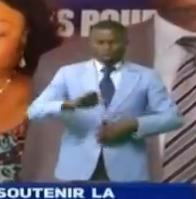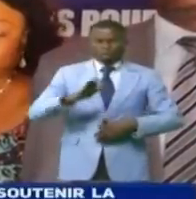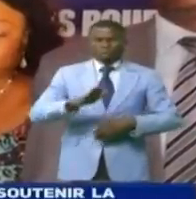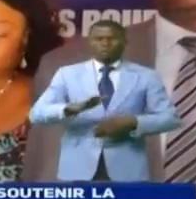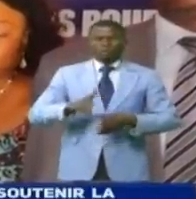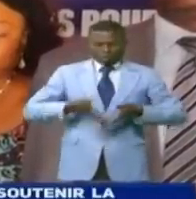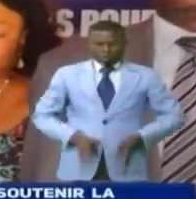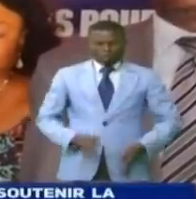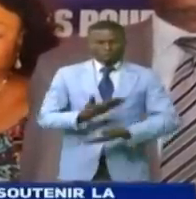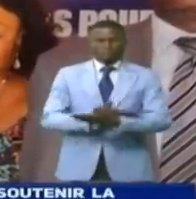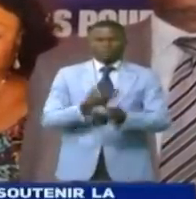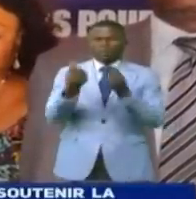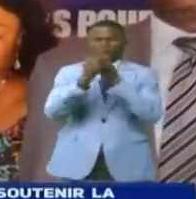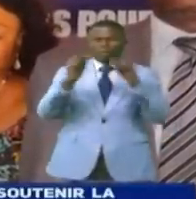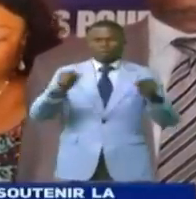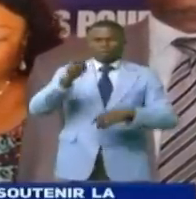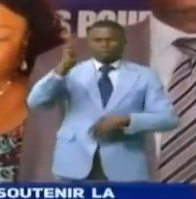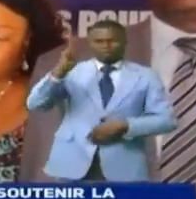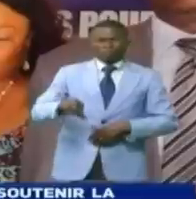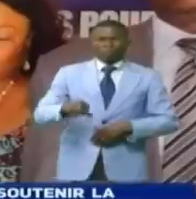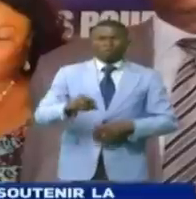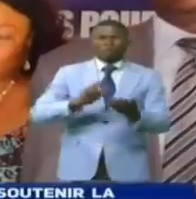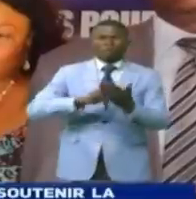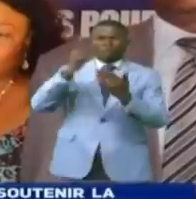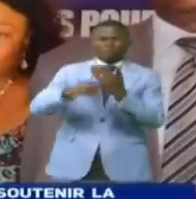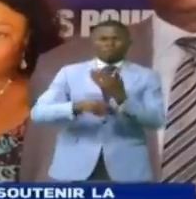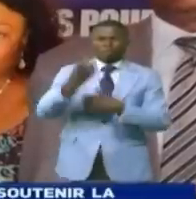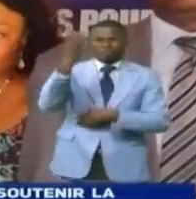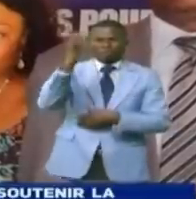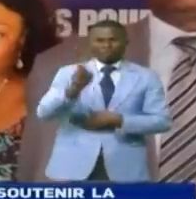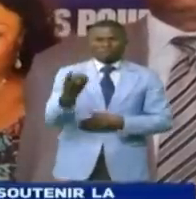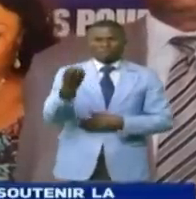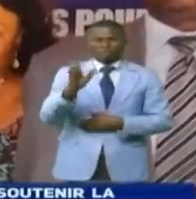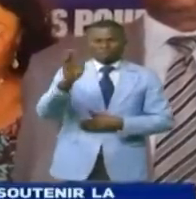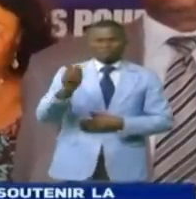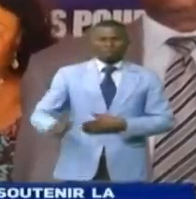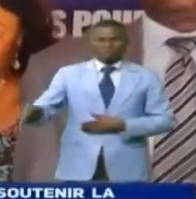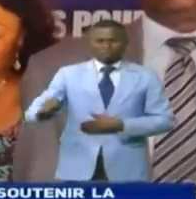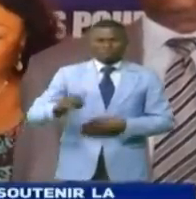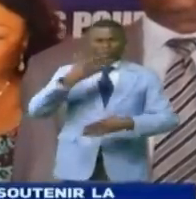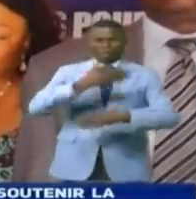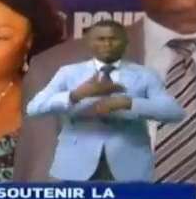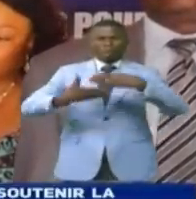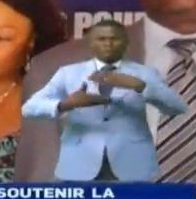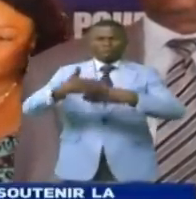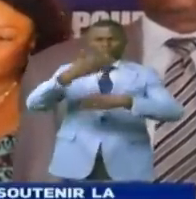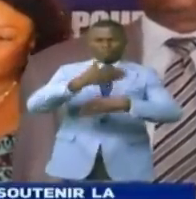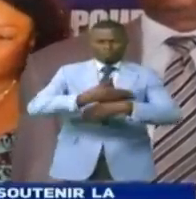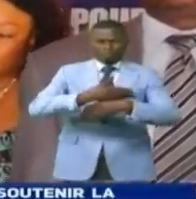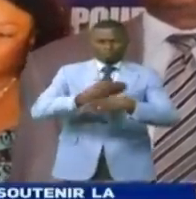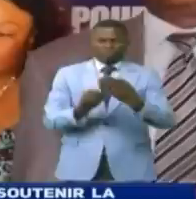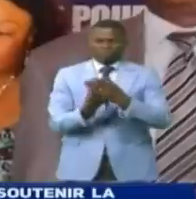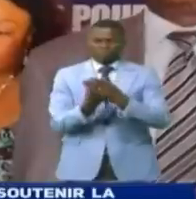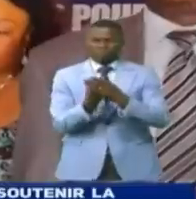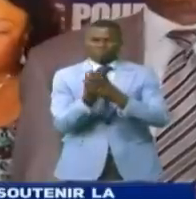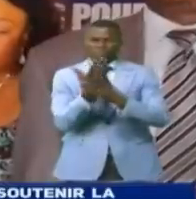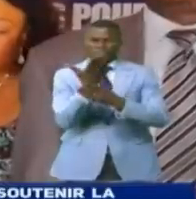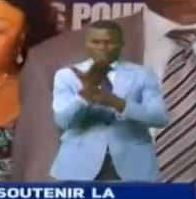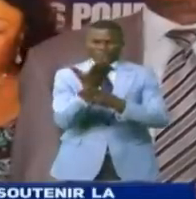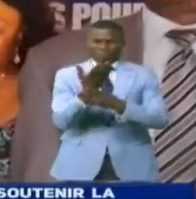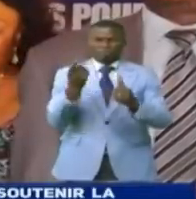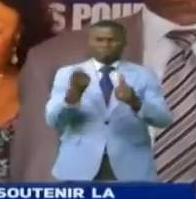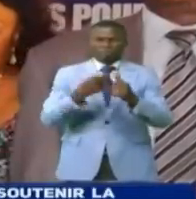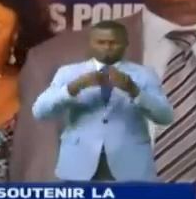le PDL 145, l'aménagement et la construction des infrastructures qui sortent de terre et surtout